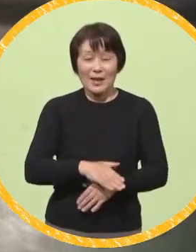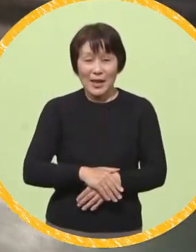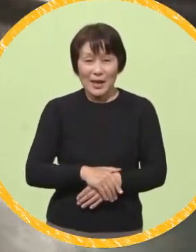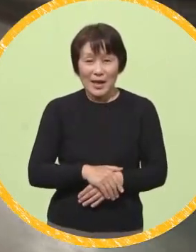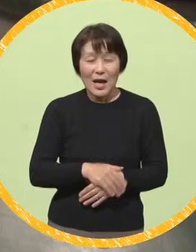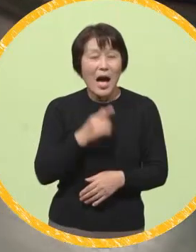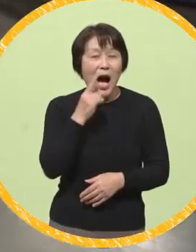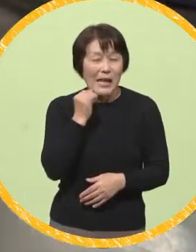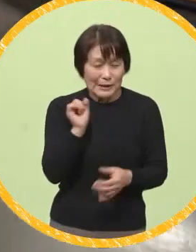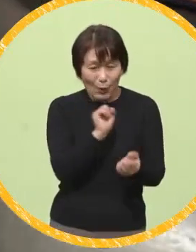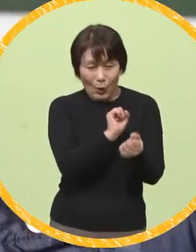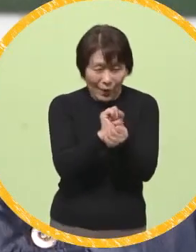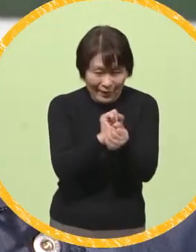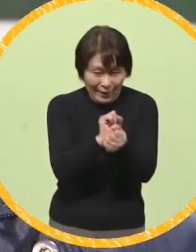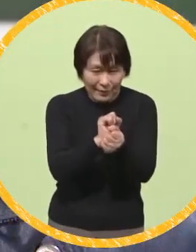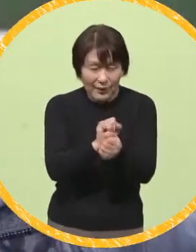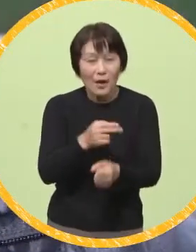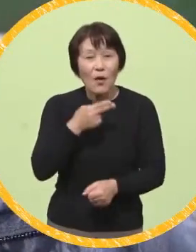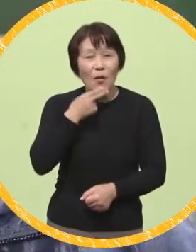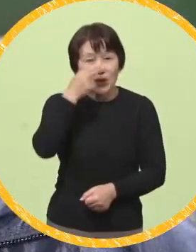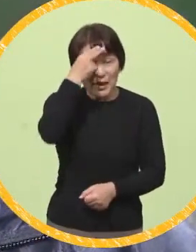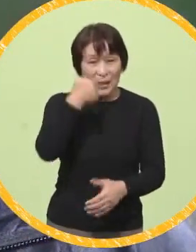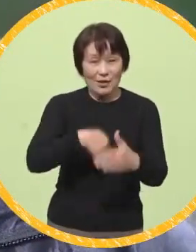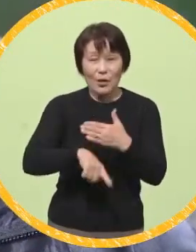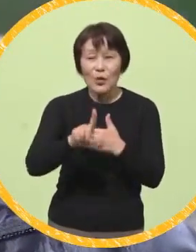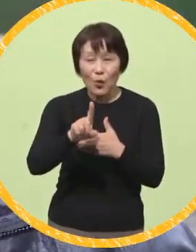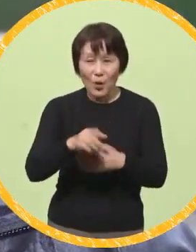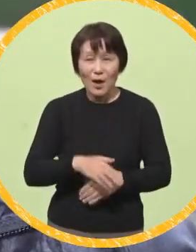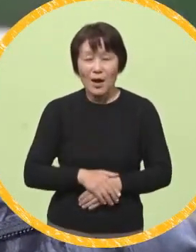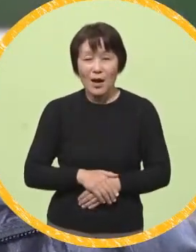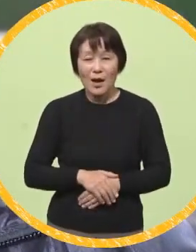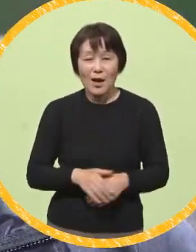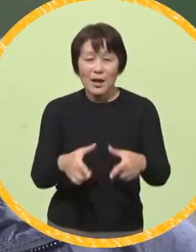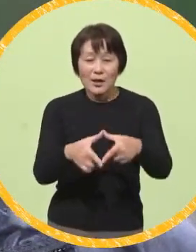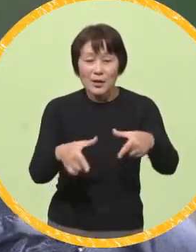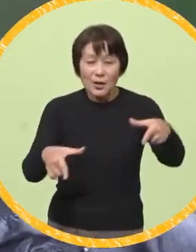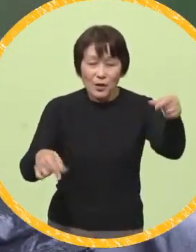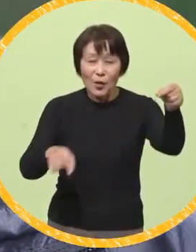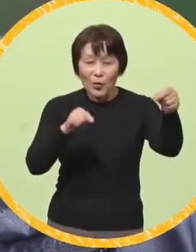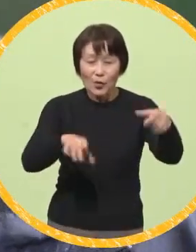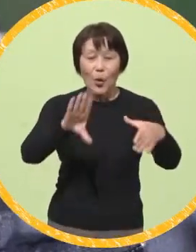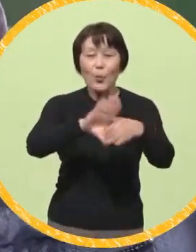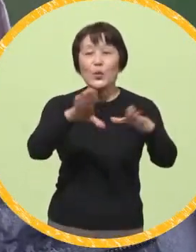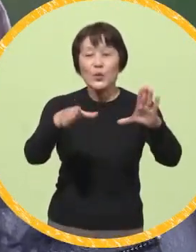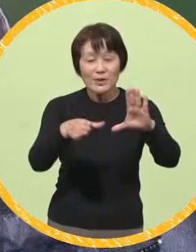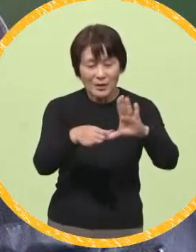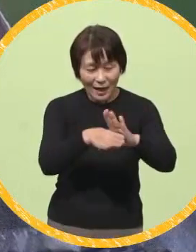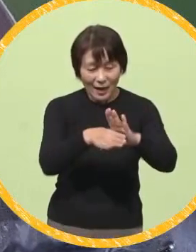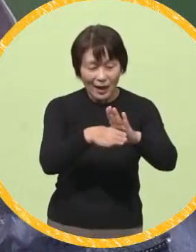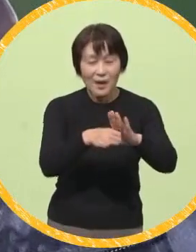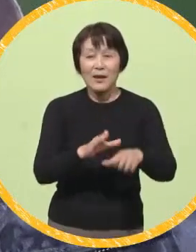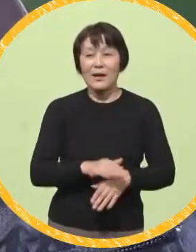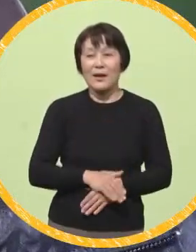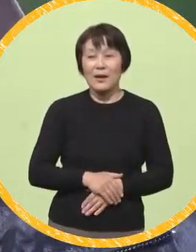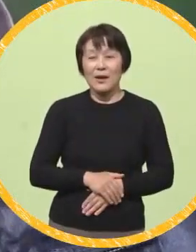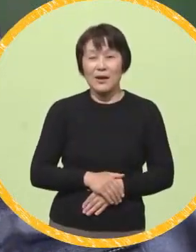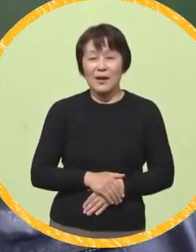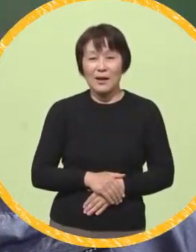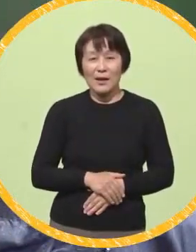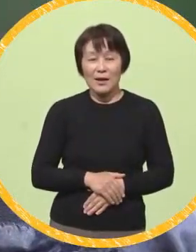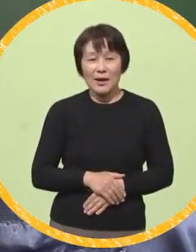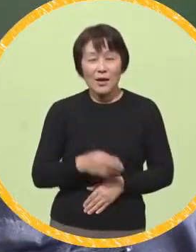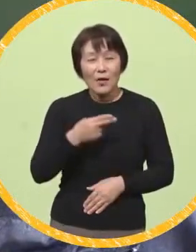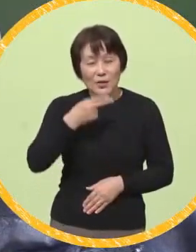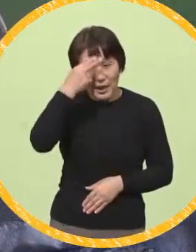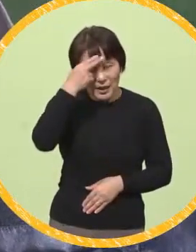わりの味です。 お酒そのものはやっぱりあの日本文化みたいなものですので、でお